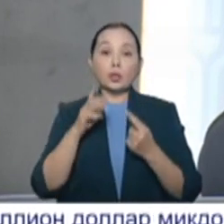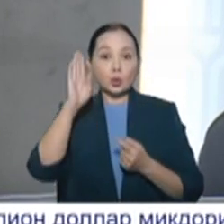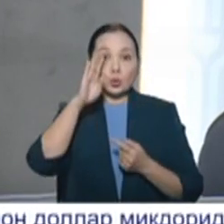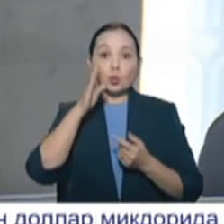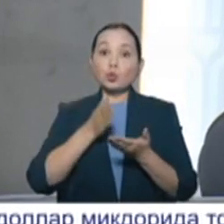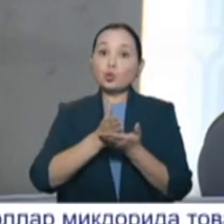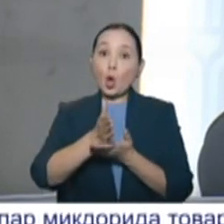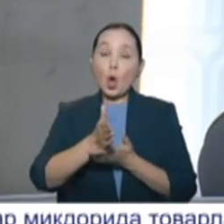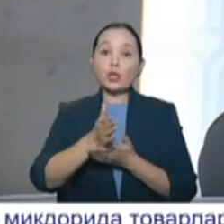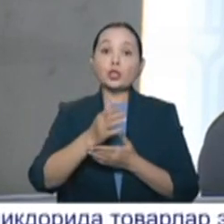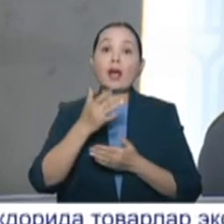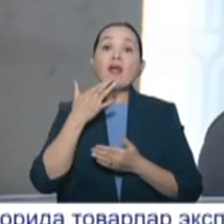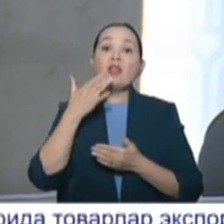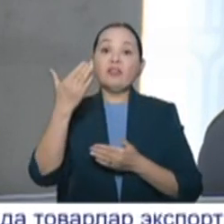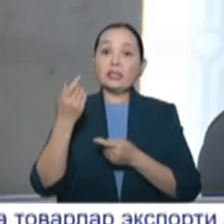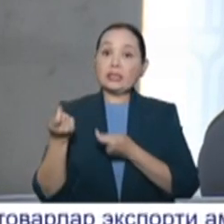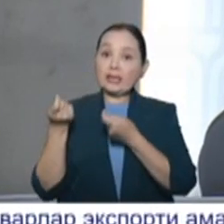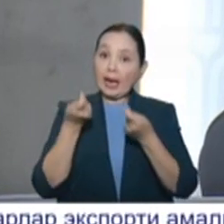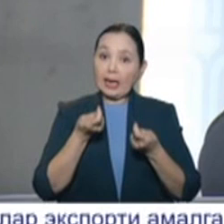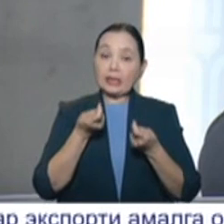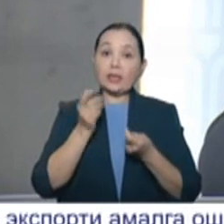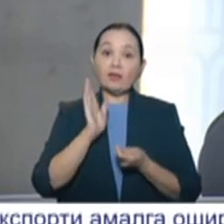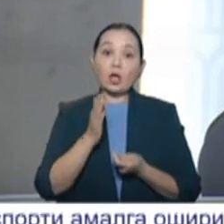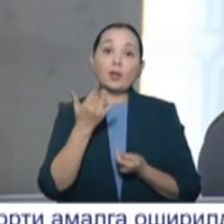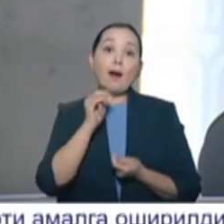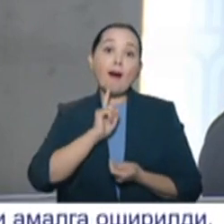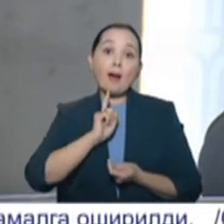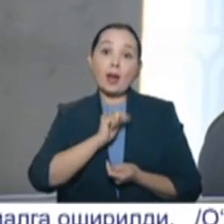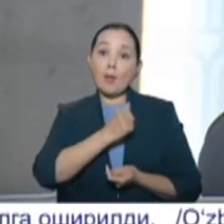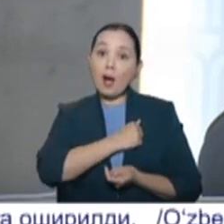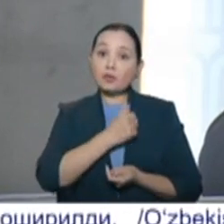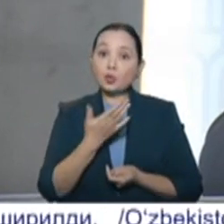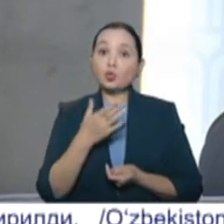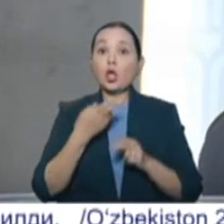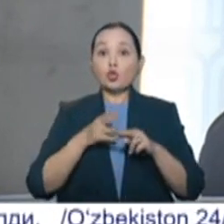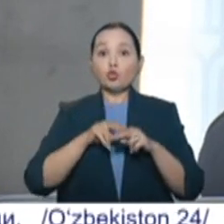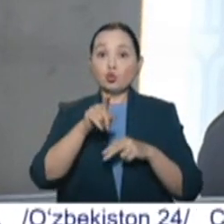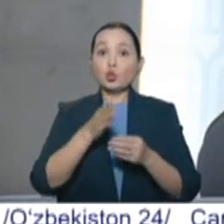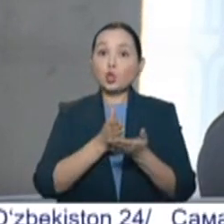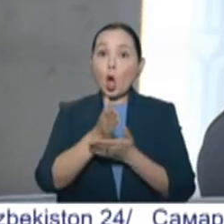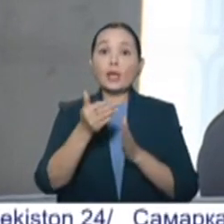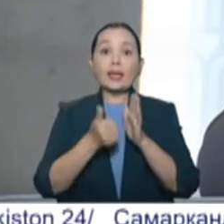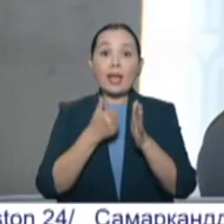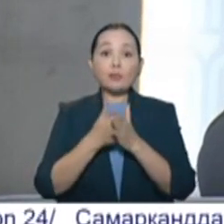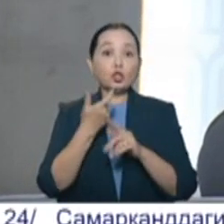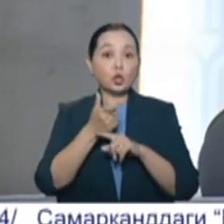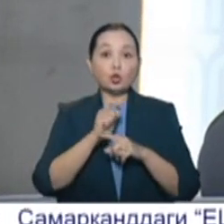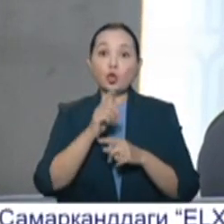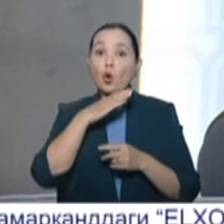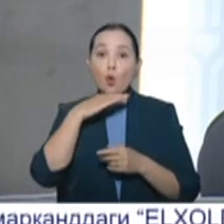sohasiga investitsiya kiritilyapti, lekin hali ham afsuski shu sohada juda ham ko'p kamchiliklar bor.